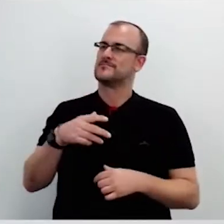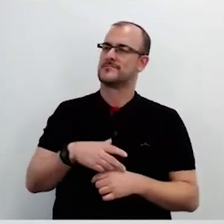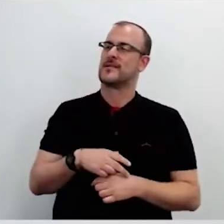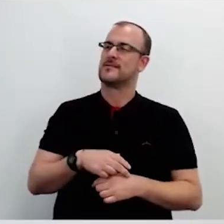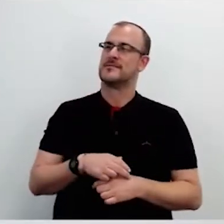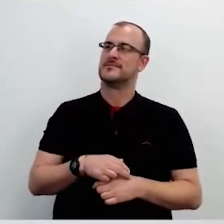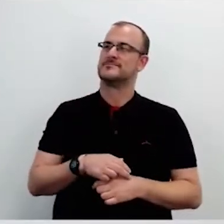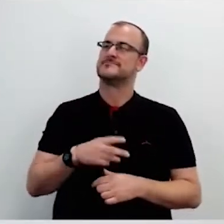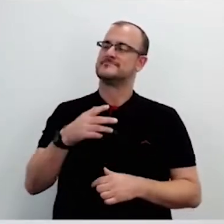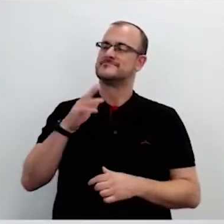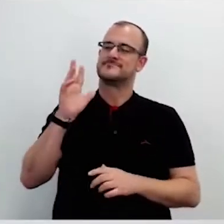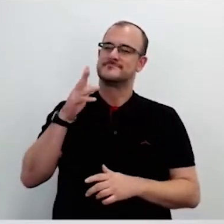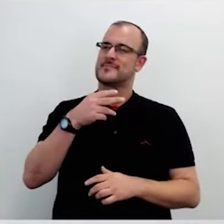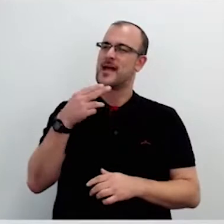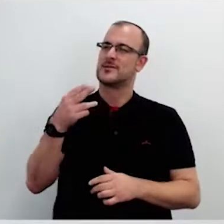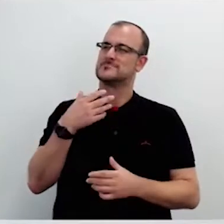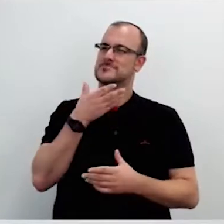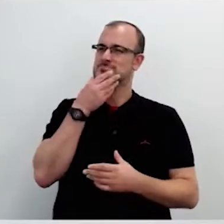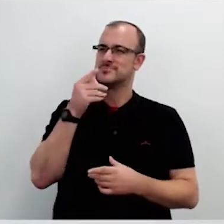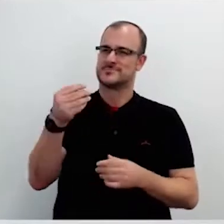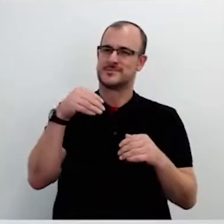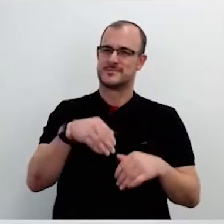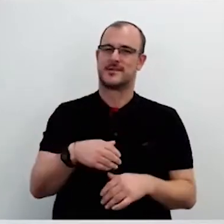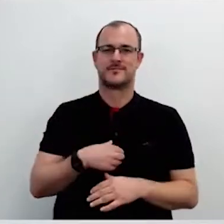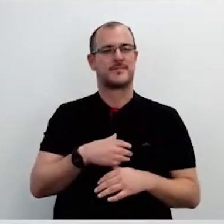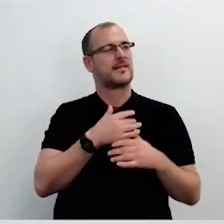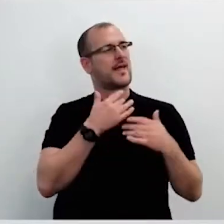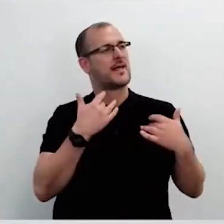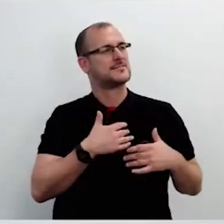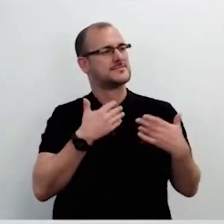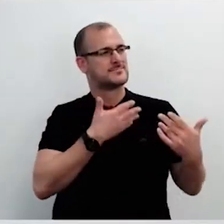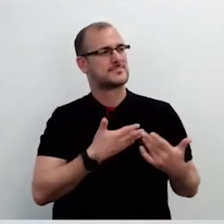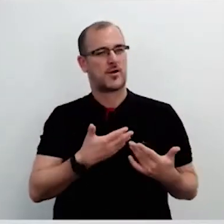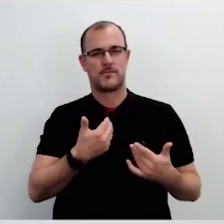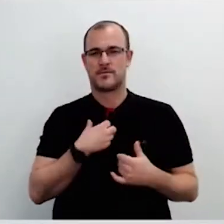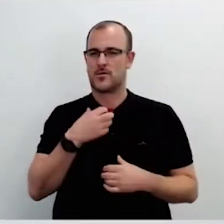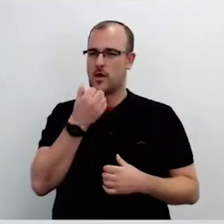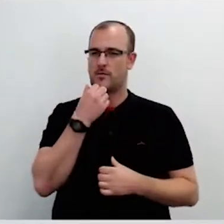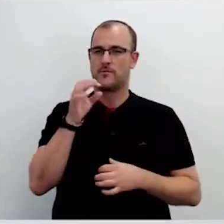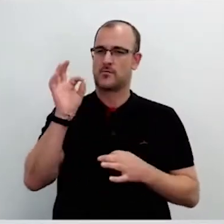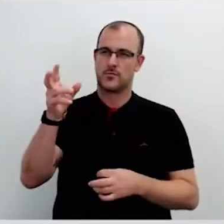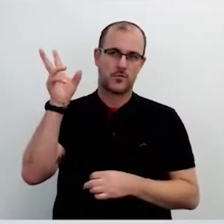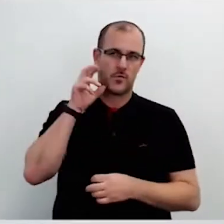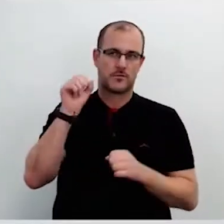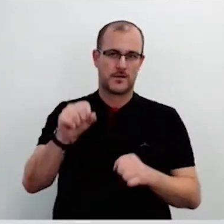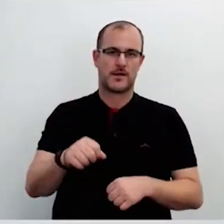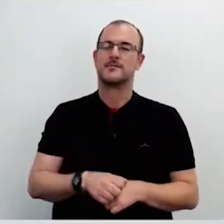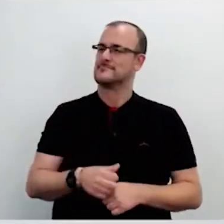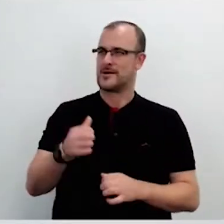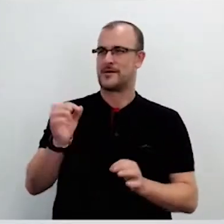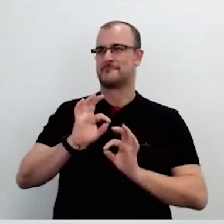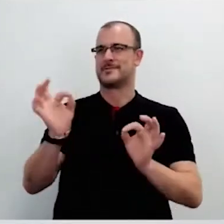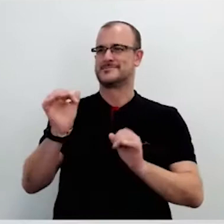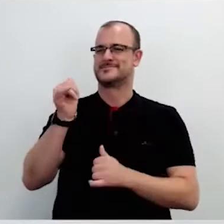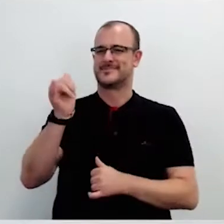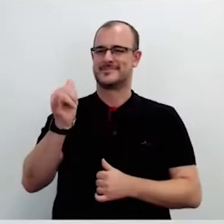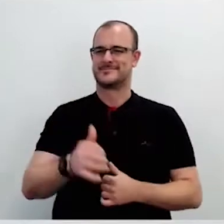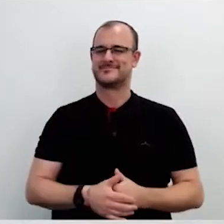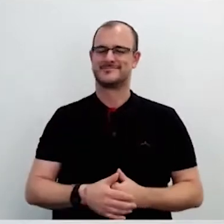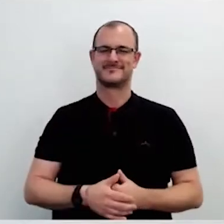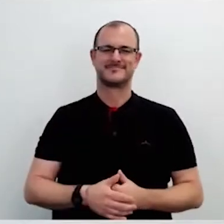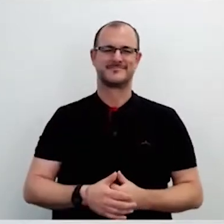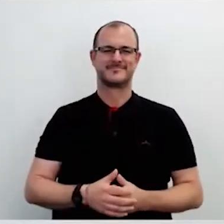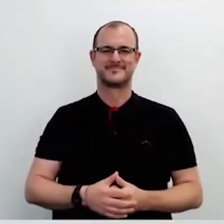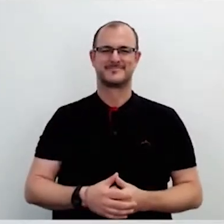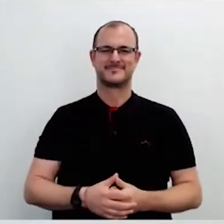uns sind. Herzlich willkommen. Ja, herzlich willkommen. Guten Morgen. Ich hoffe, man kann mich gut hören. Bestens, ja. Sehr gut.